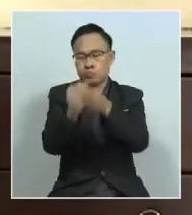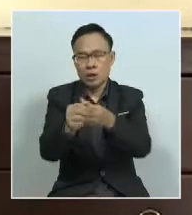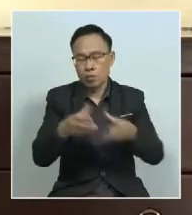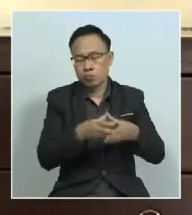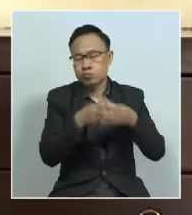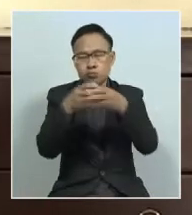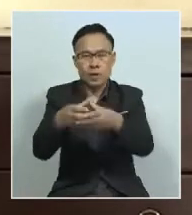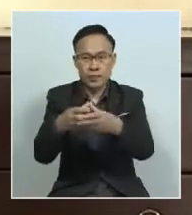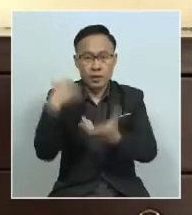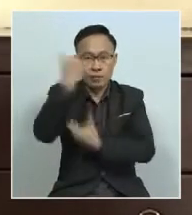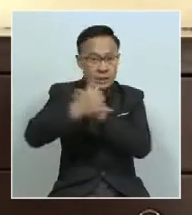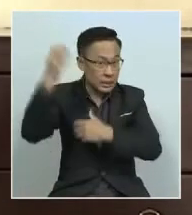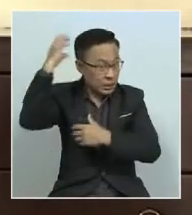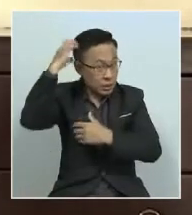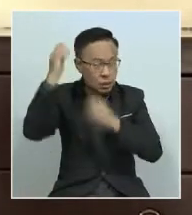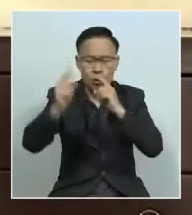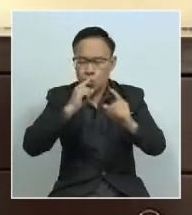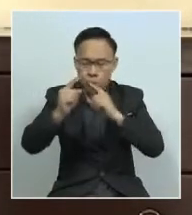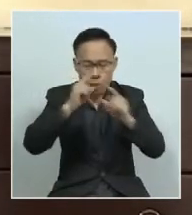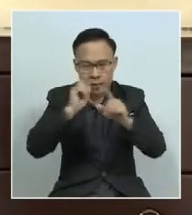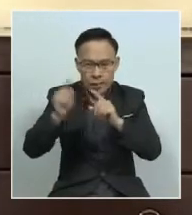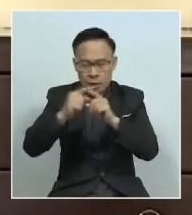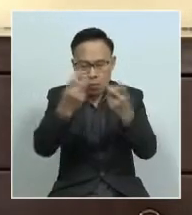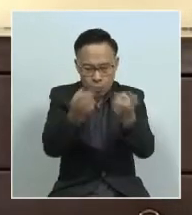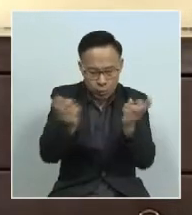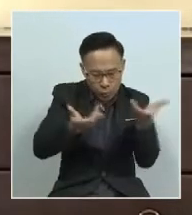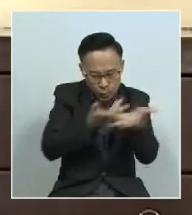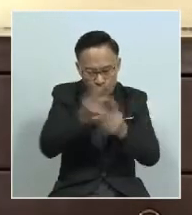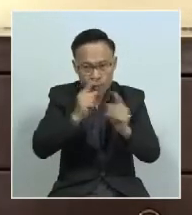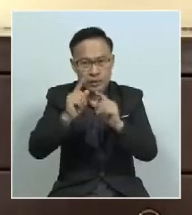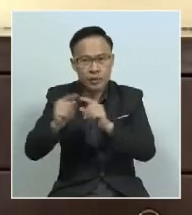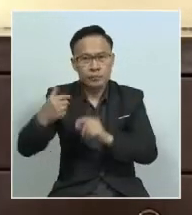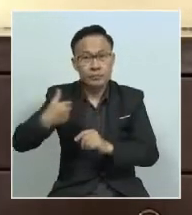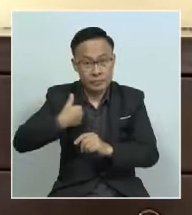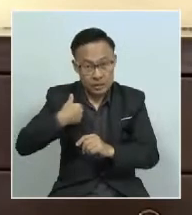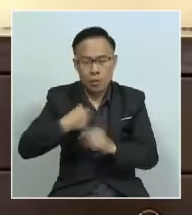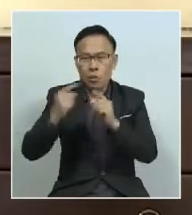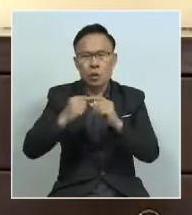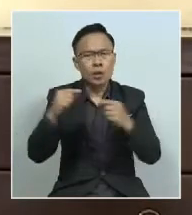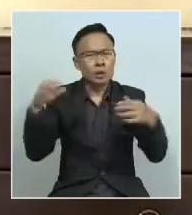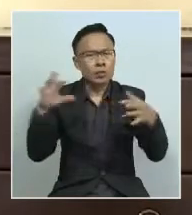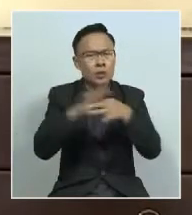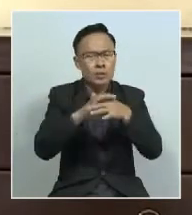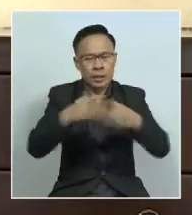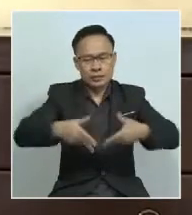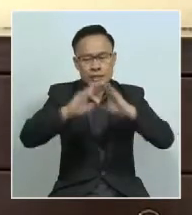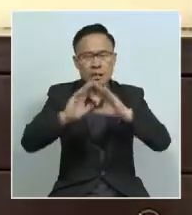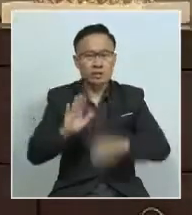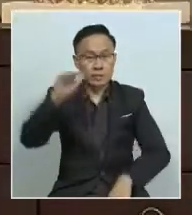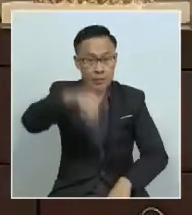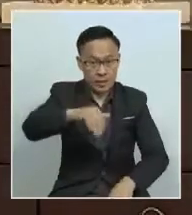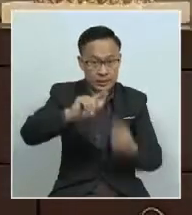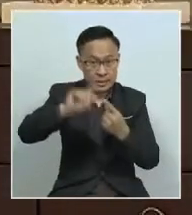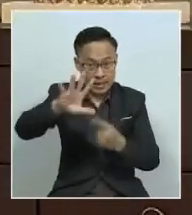วก็พูดคุยกันในหลายประเด็นหนึ่งในเรื่องที่คุยกันก็คือเรื่องการก่อสร้างโครงการสะพานมิตรภาพไทยลาวแห่งที่